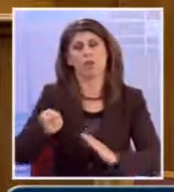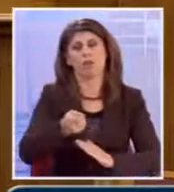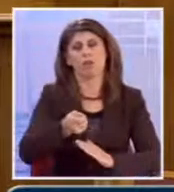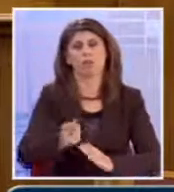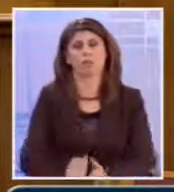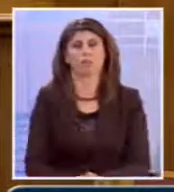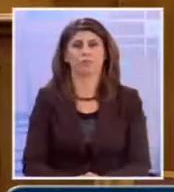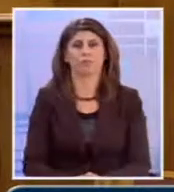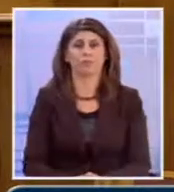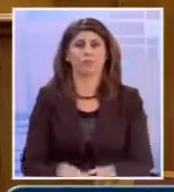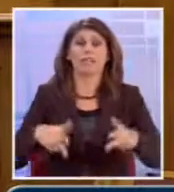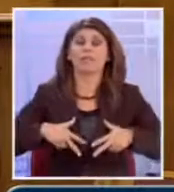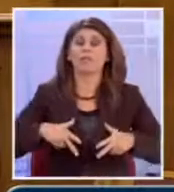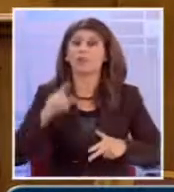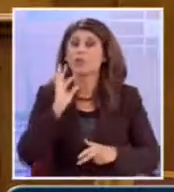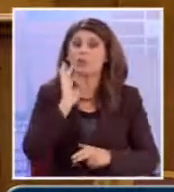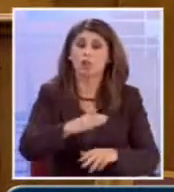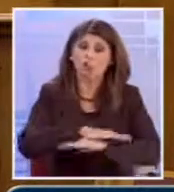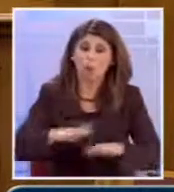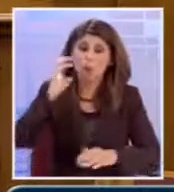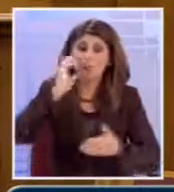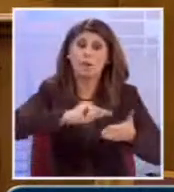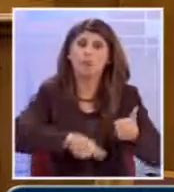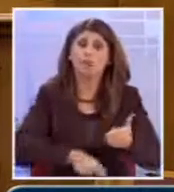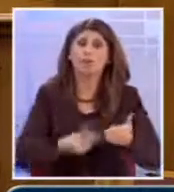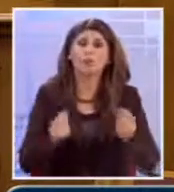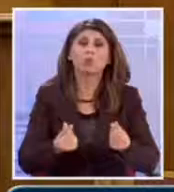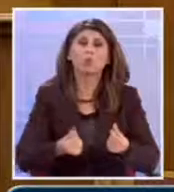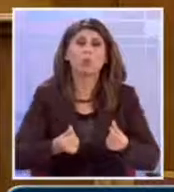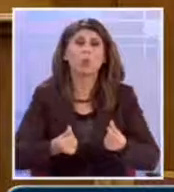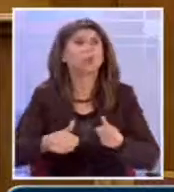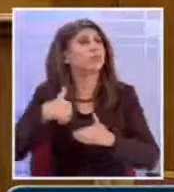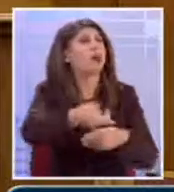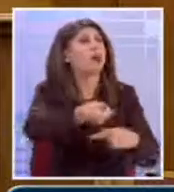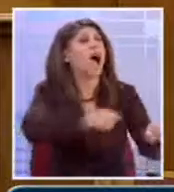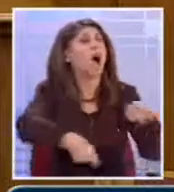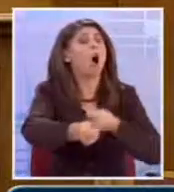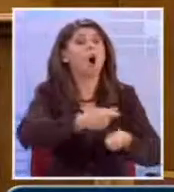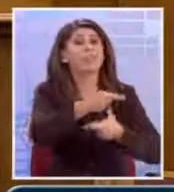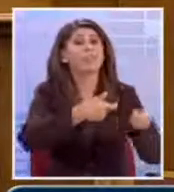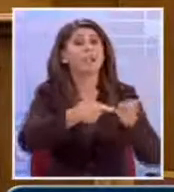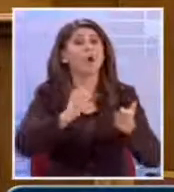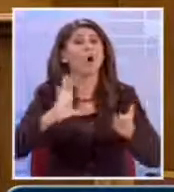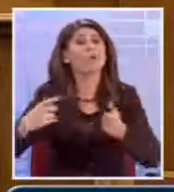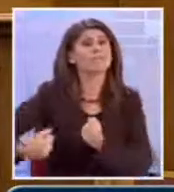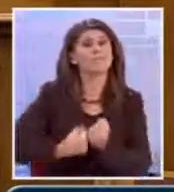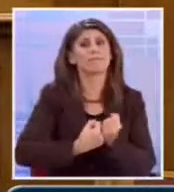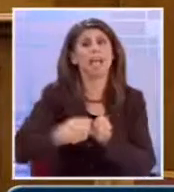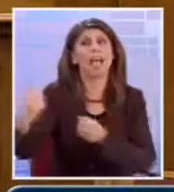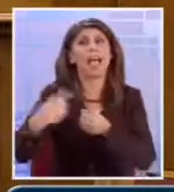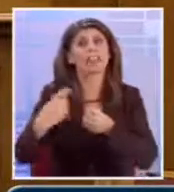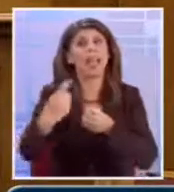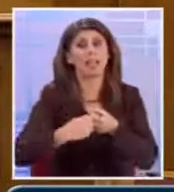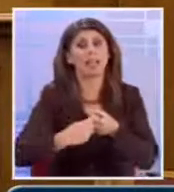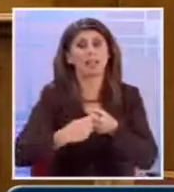Επεδίωξε τον τερματισμό του μνημονίου μέσω της εξόδου στις αγορές χωρίς τη στήριξη των εταίρων.